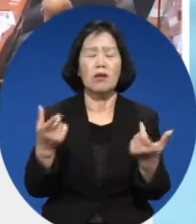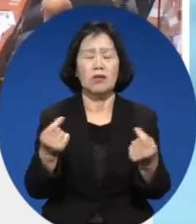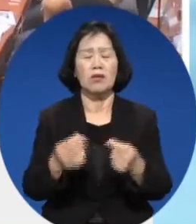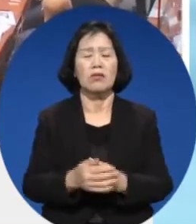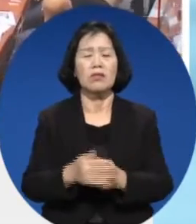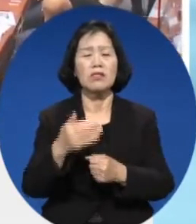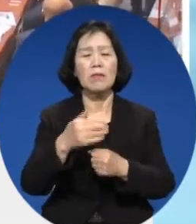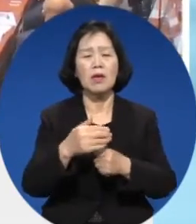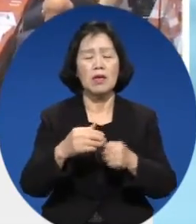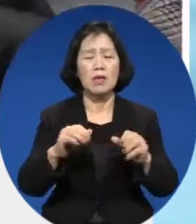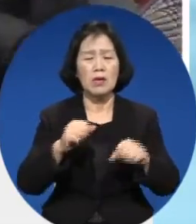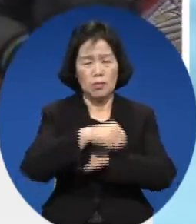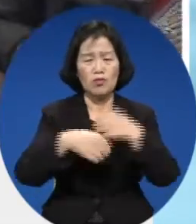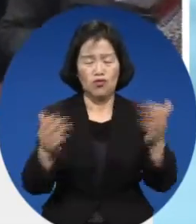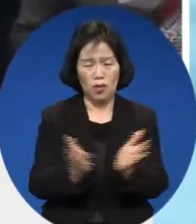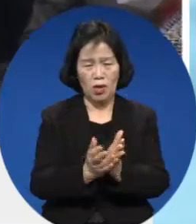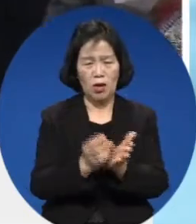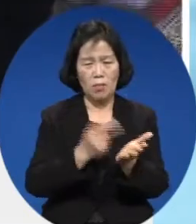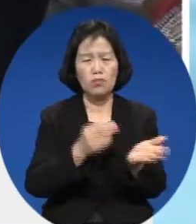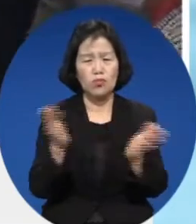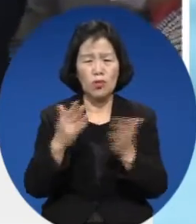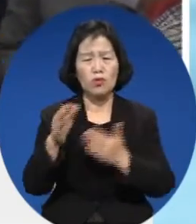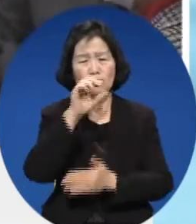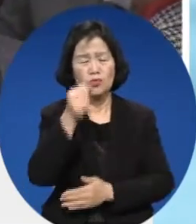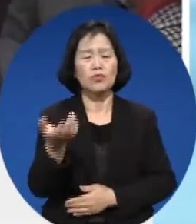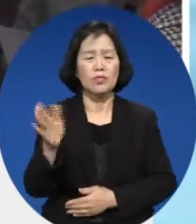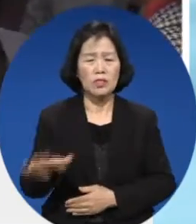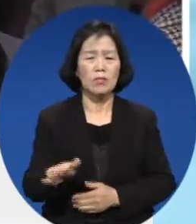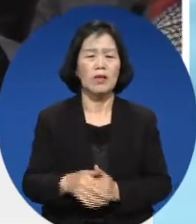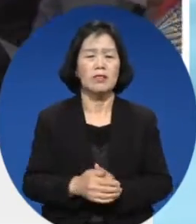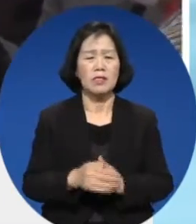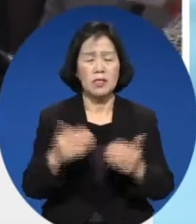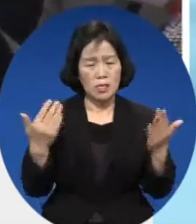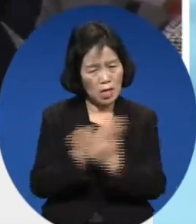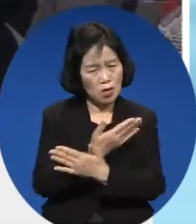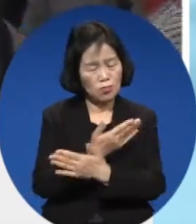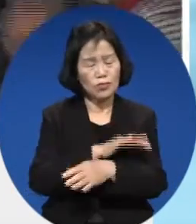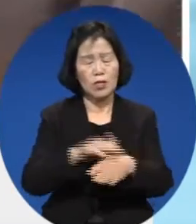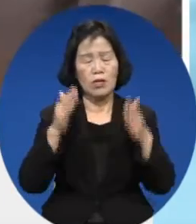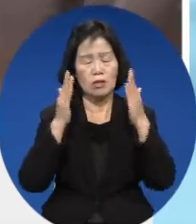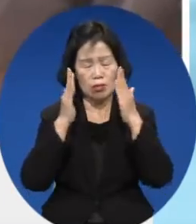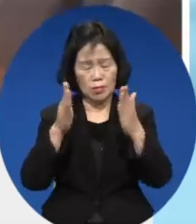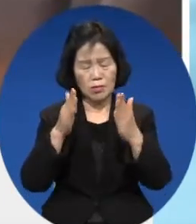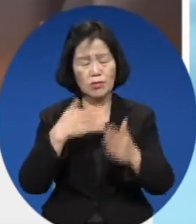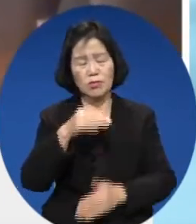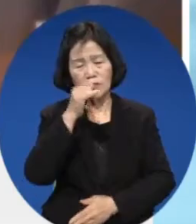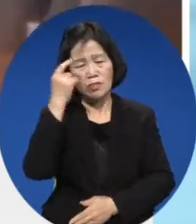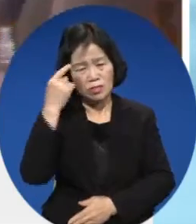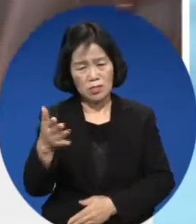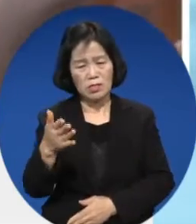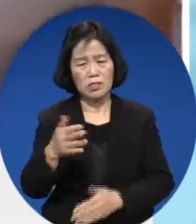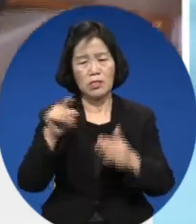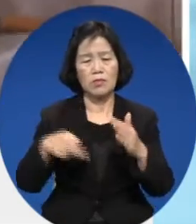지금 묵은 숙제 한꺼번에 하는 건 좋은데 정말로 이것이 개혁의 방향으로 가고 있는지에 대해서는 민주당